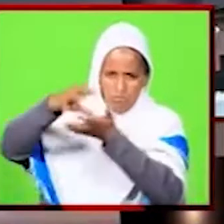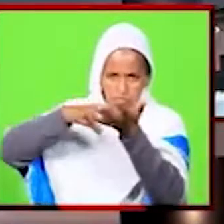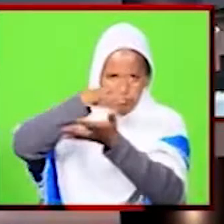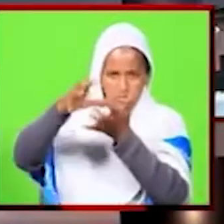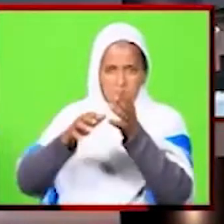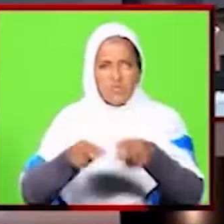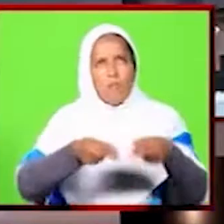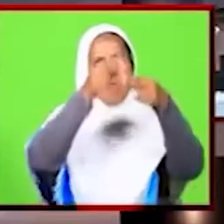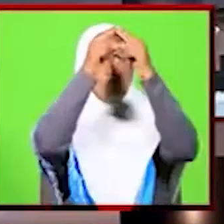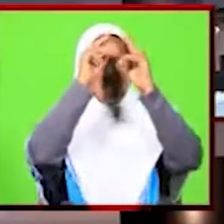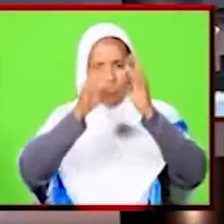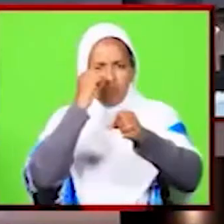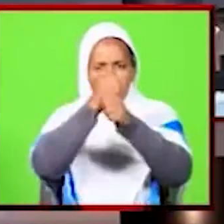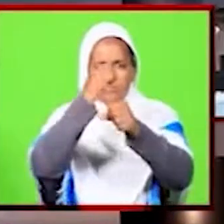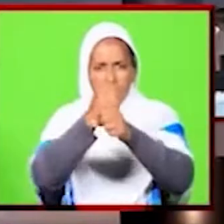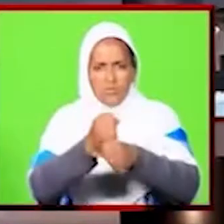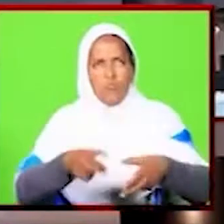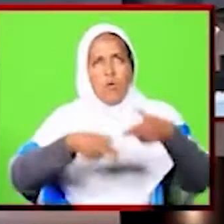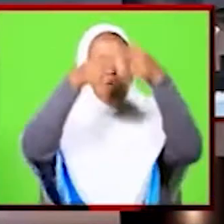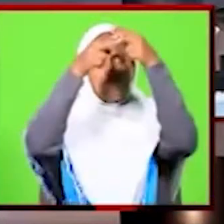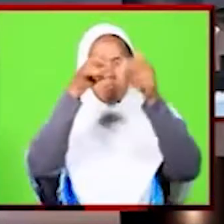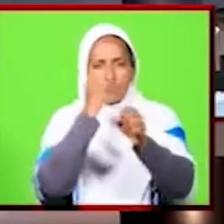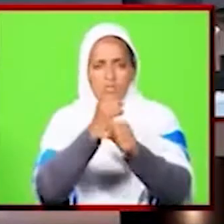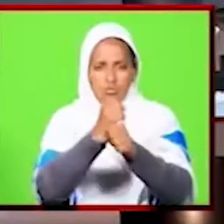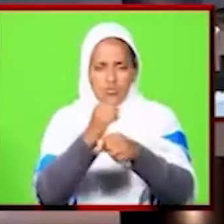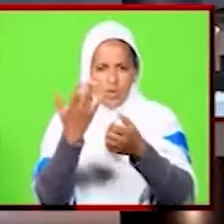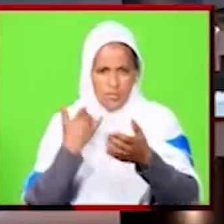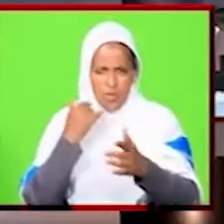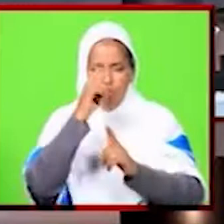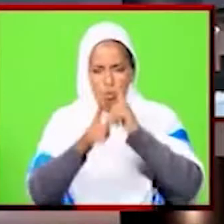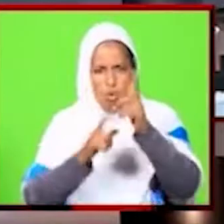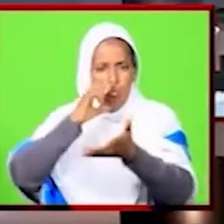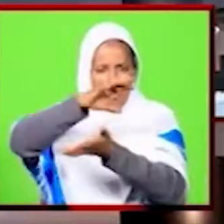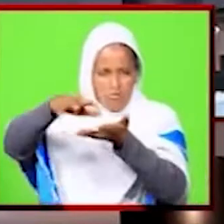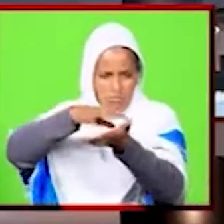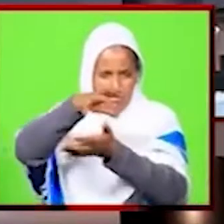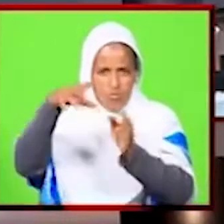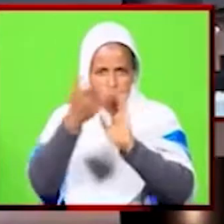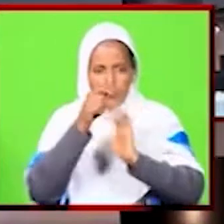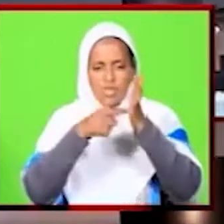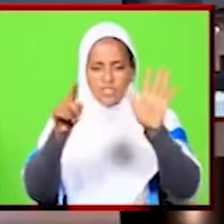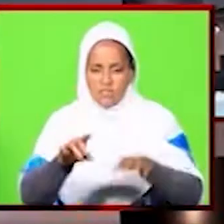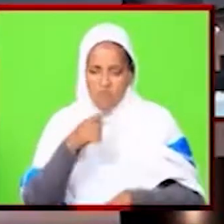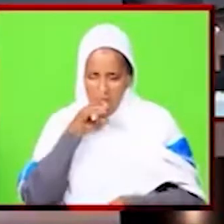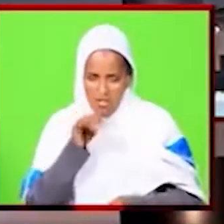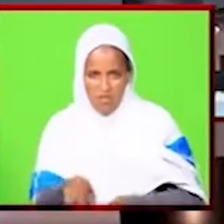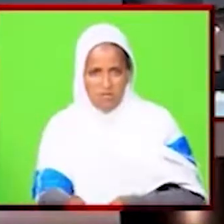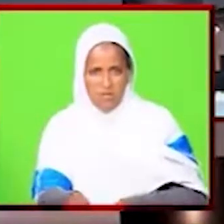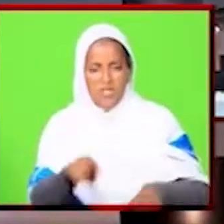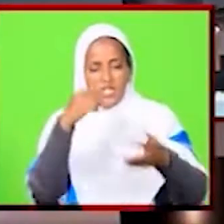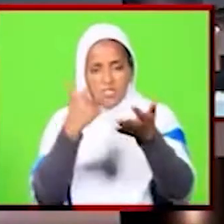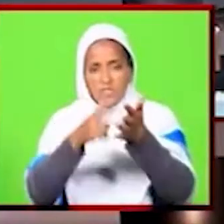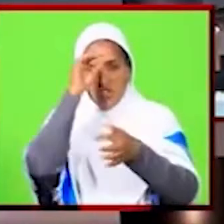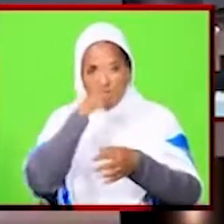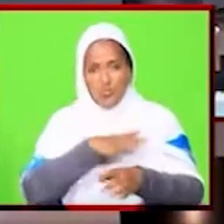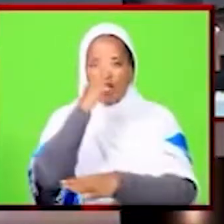ያለው። በጽሑፉም ላይ ስለ ቋንቋ መደበላለቅና ስለ ባቢሎን ግንብ መሰራት ይናገራል። በባቢሎን ግንብ ተሰርቶ እንደነበረ ቋንቋ